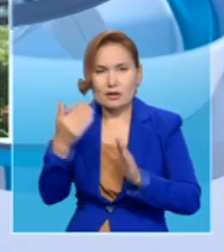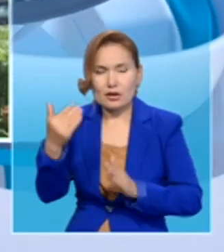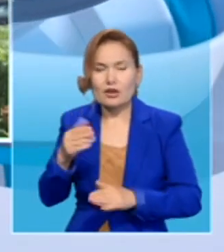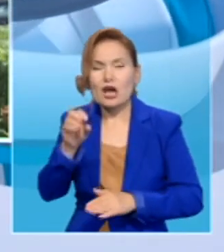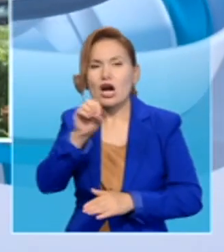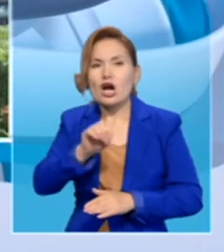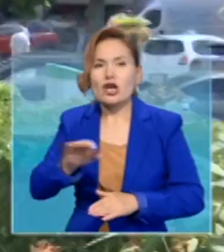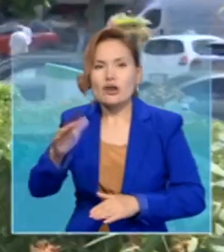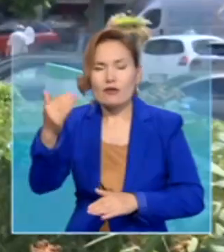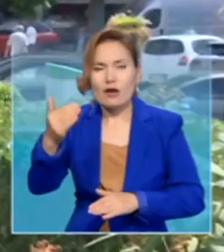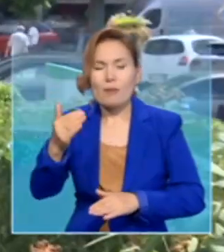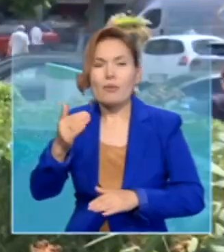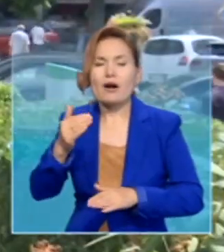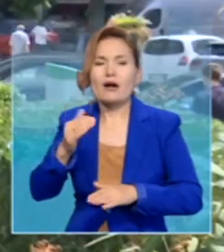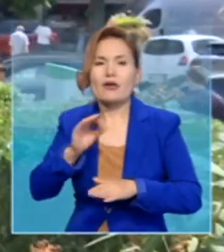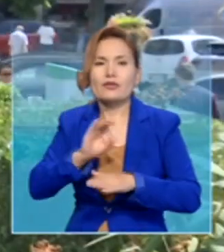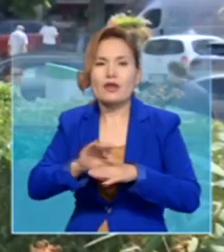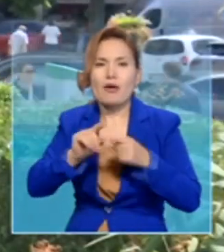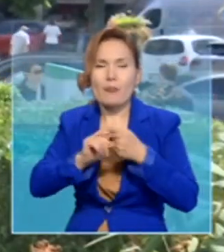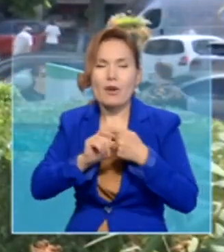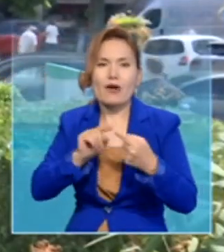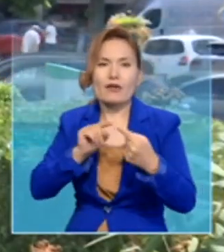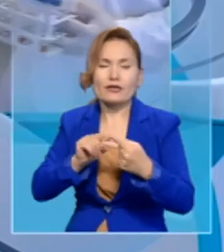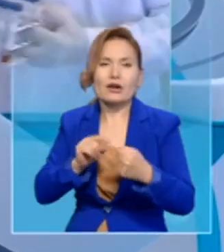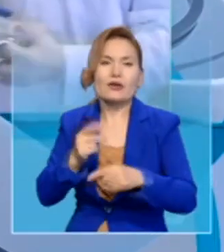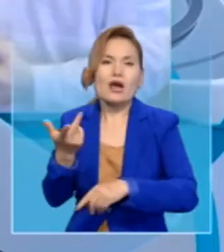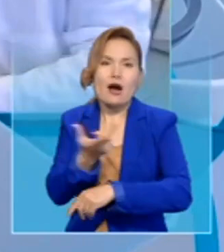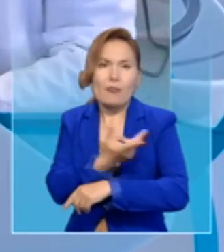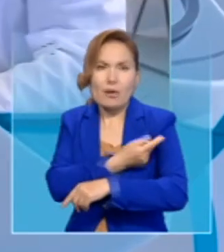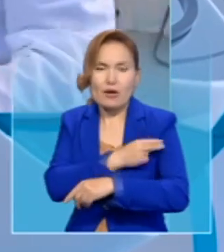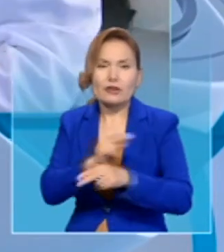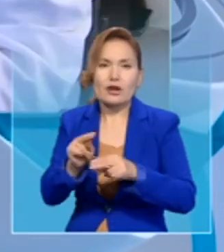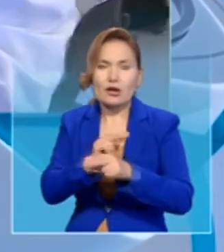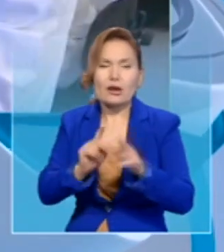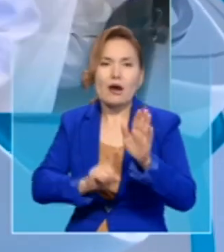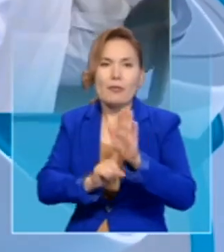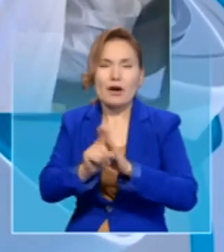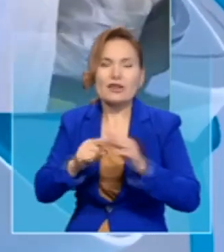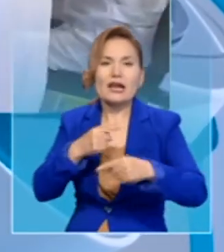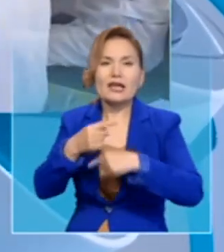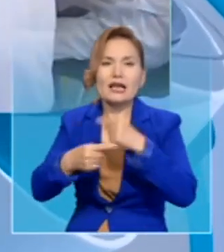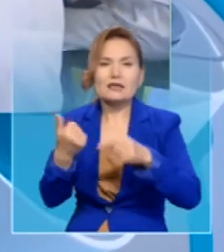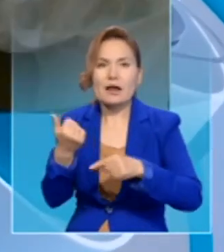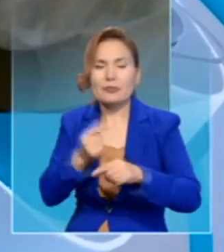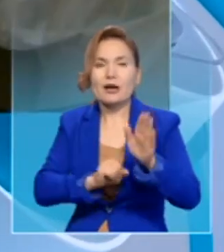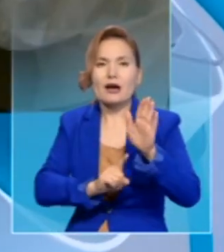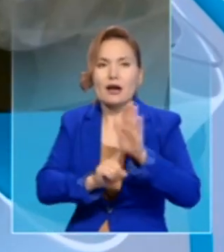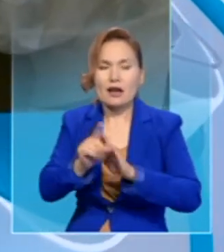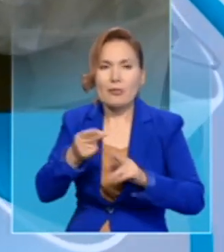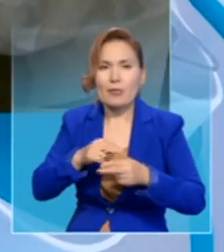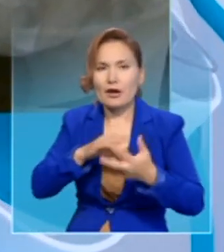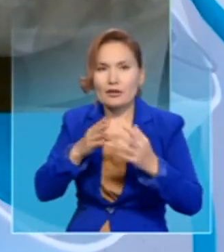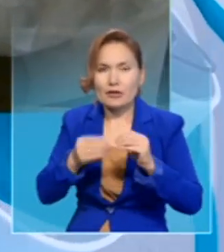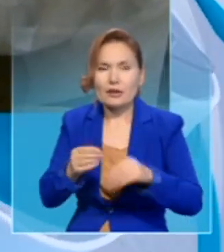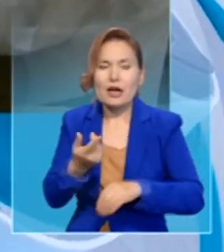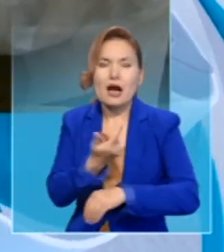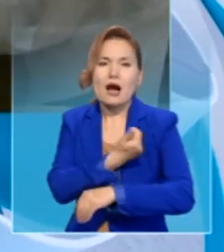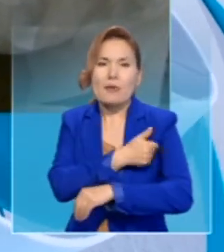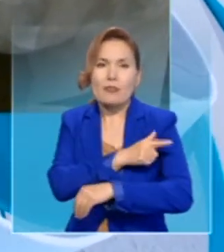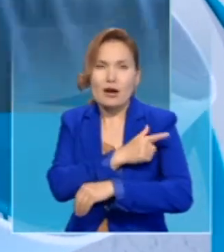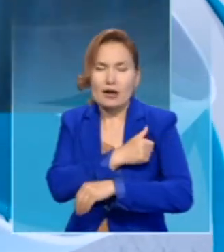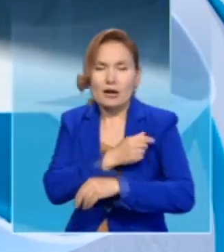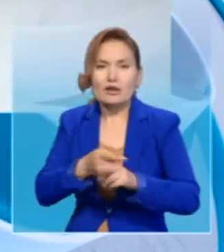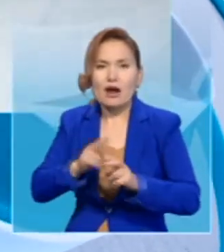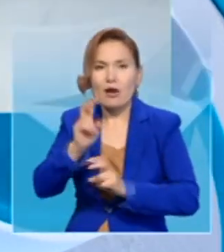Еуропа елдері маймыл шешегіне қарсы вакцинаны келесі аптада салуды бастайды. Ол үшін Еуропалық комиссия даниялық компания шығарған індетке